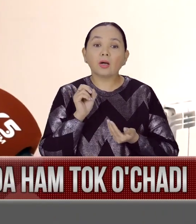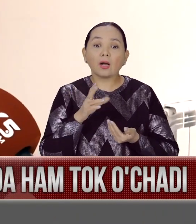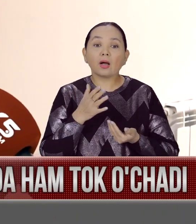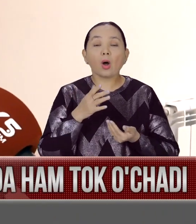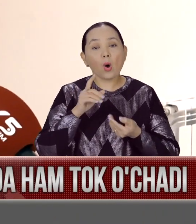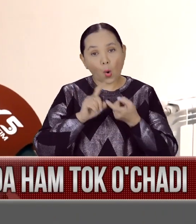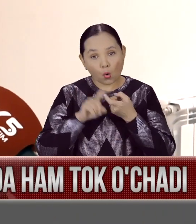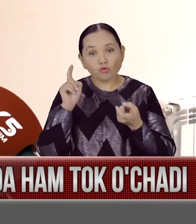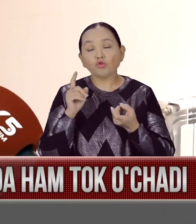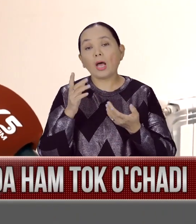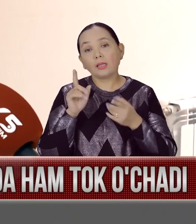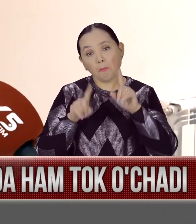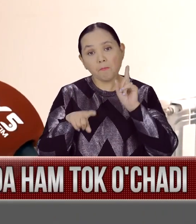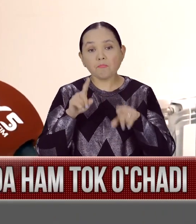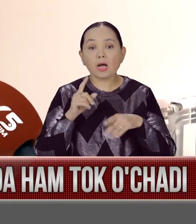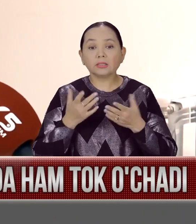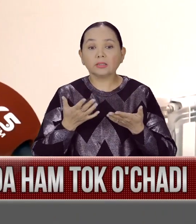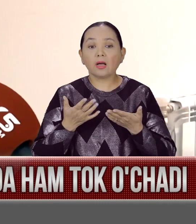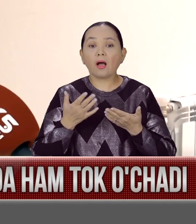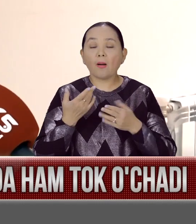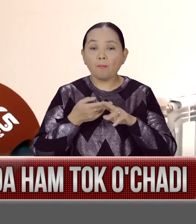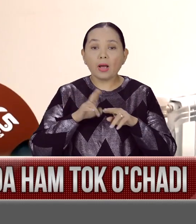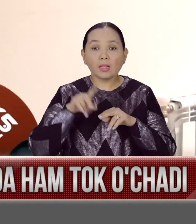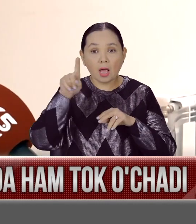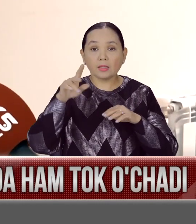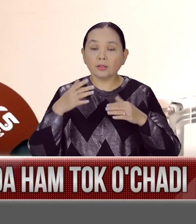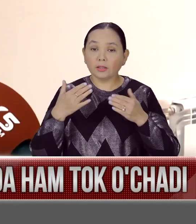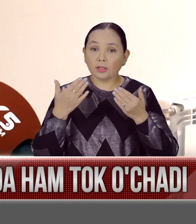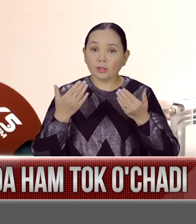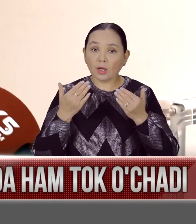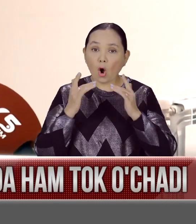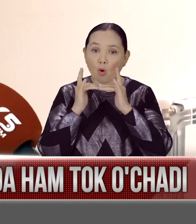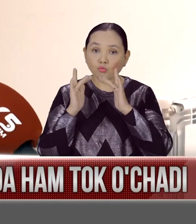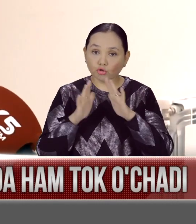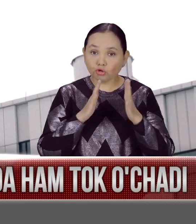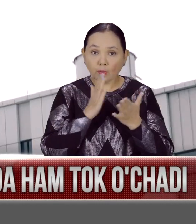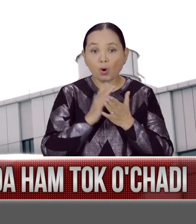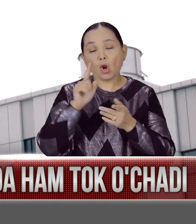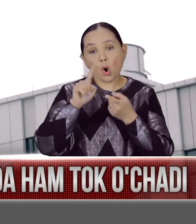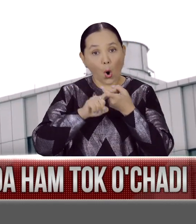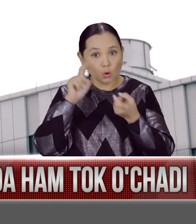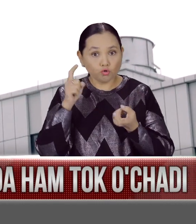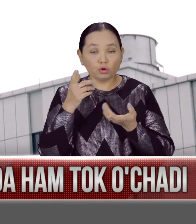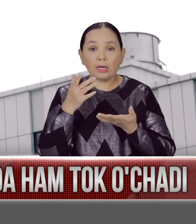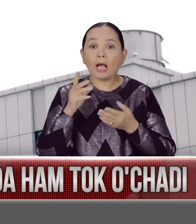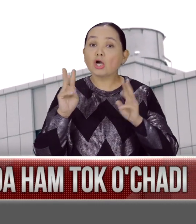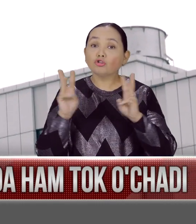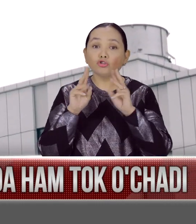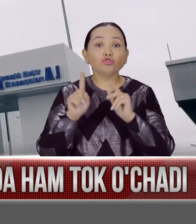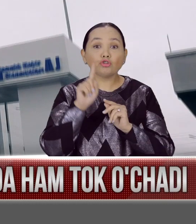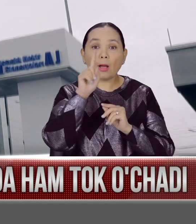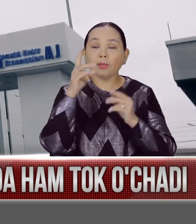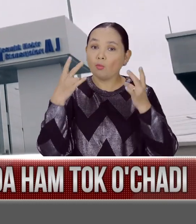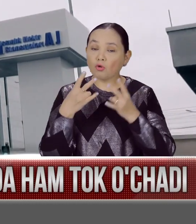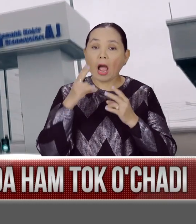Uchadi, uchadi. Ba'zida uchib turadi. Mana anetda turamiz, baxt degan obshirijamiz bor, uchadi. Demak, shamga muhtojlik faqat